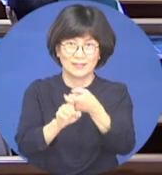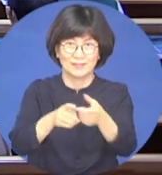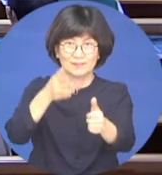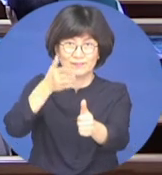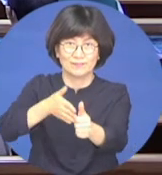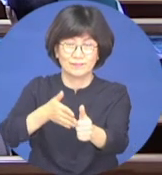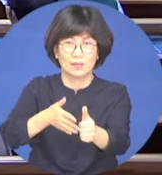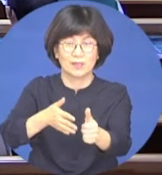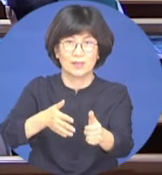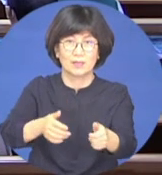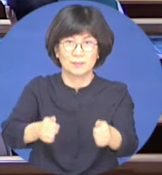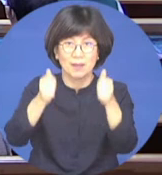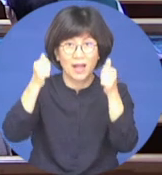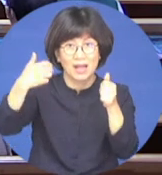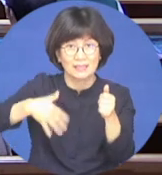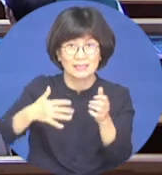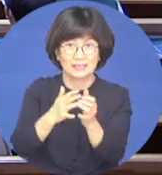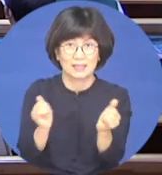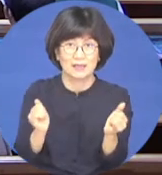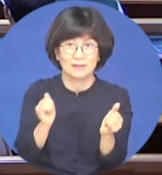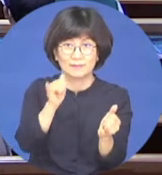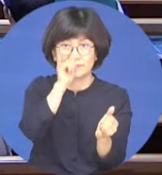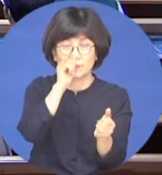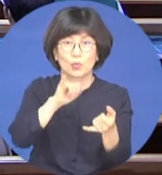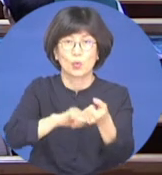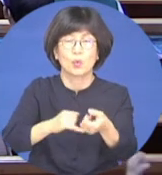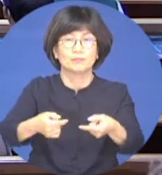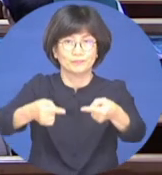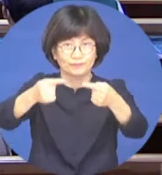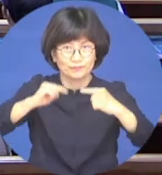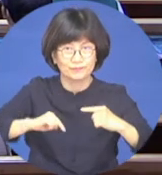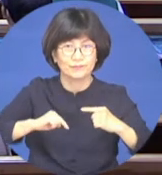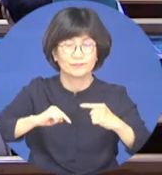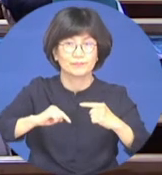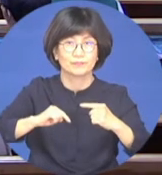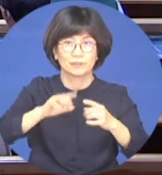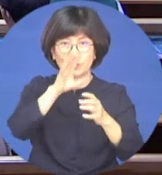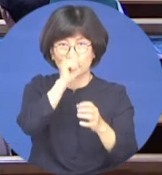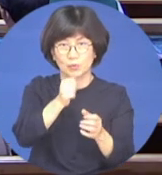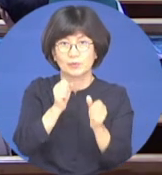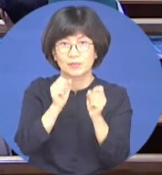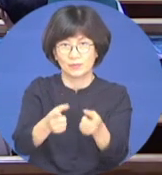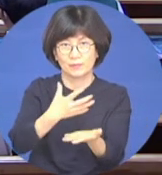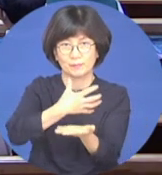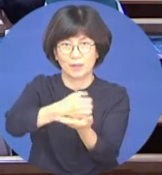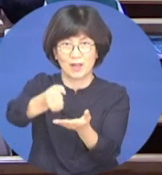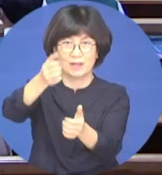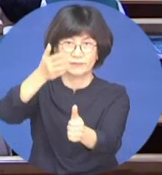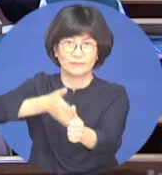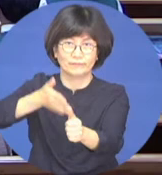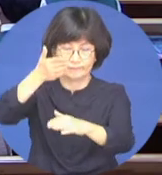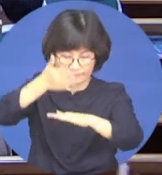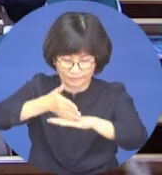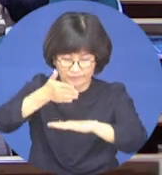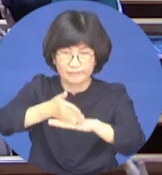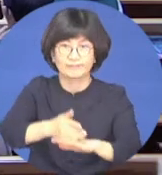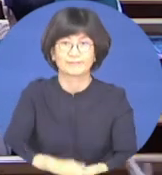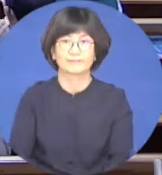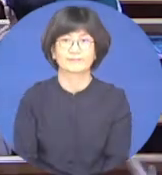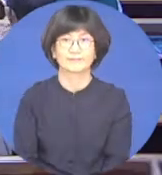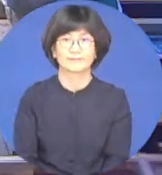아직 이수하지 못하신 분들이 있으시면 꼭 이수하셔서 좋은 기회 가지셨으면 좋겠습니다. 감사합니다.